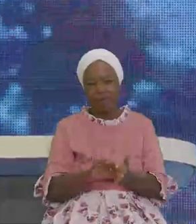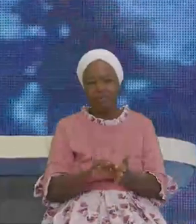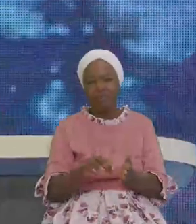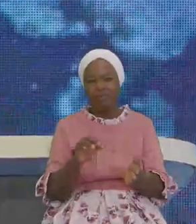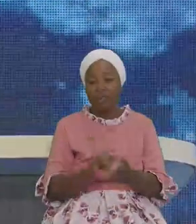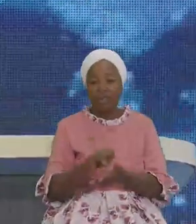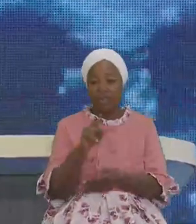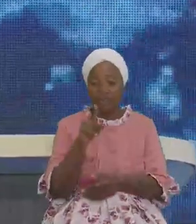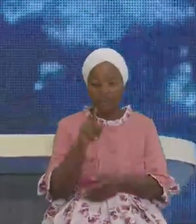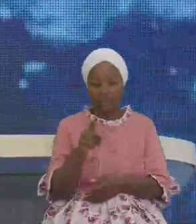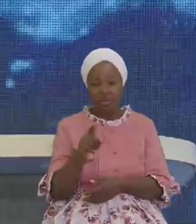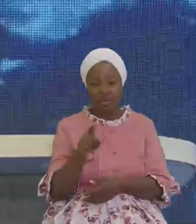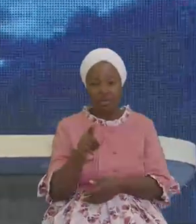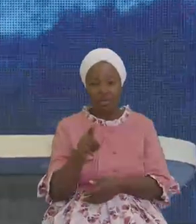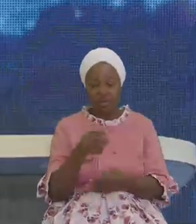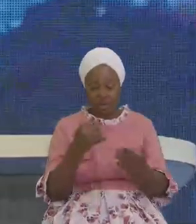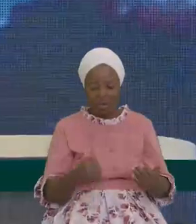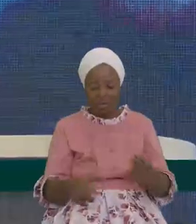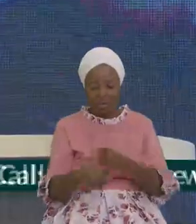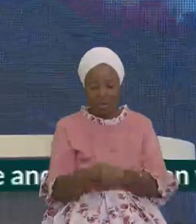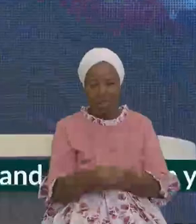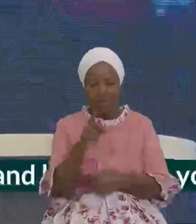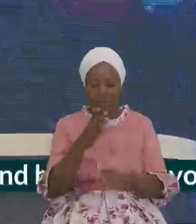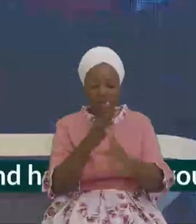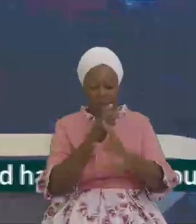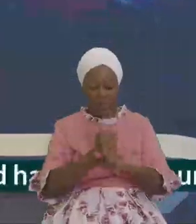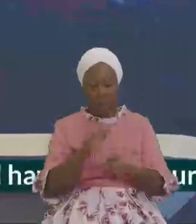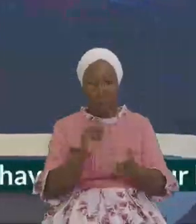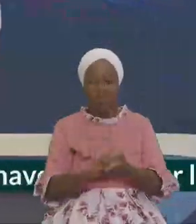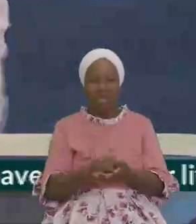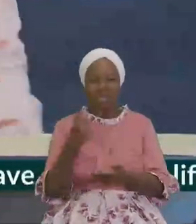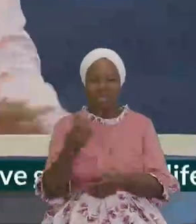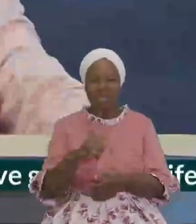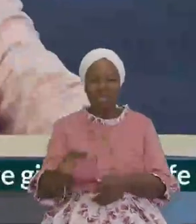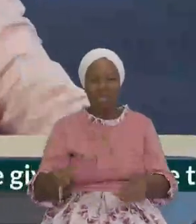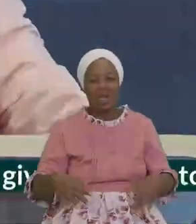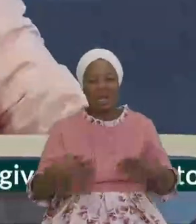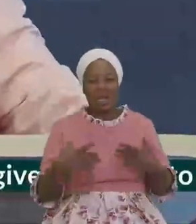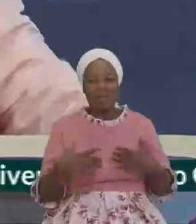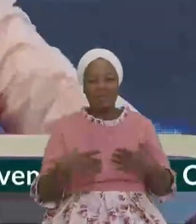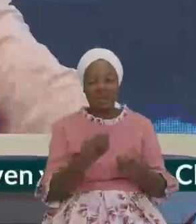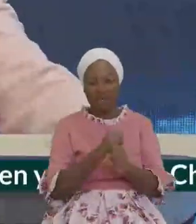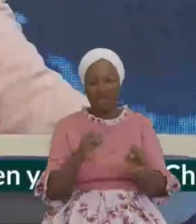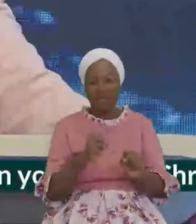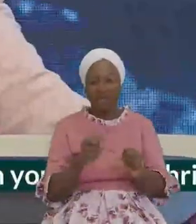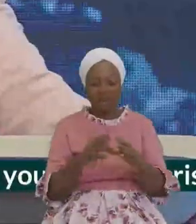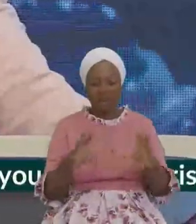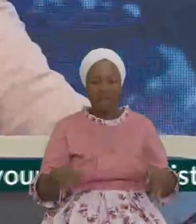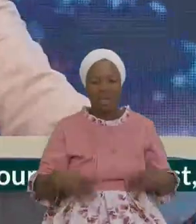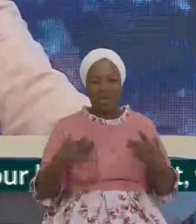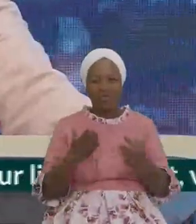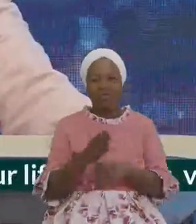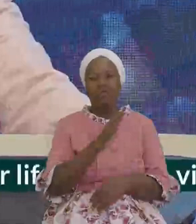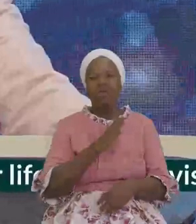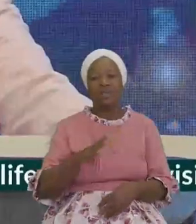Et ils vont mettre sur écrit qu'aujourd'hui, tu as reçu la vie éternelle, le salut,